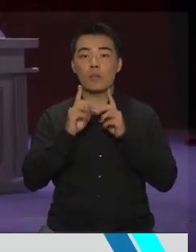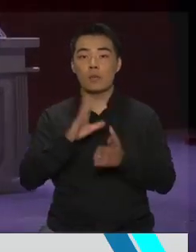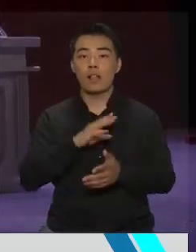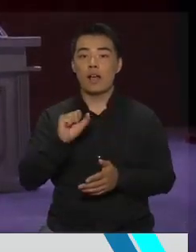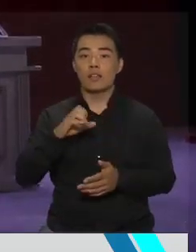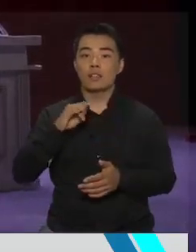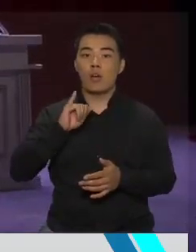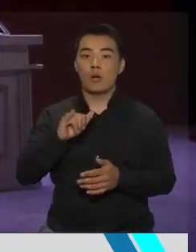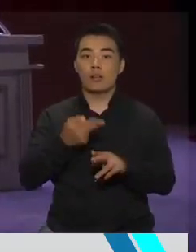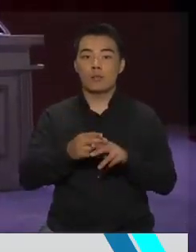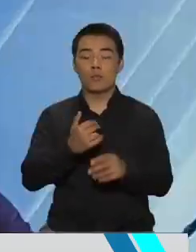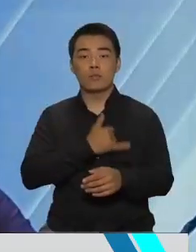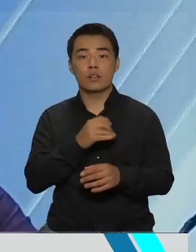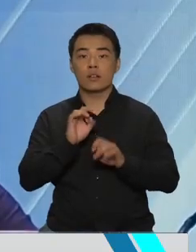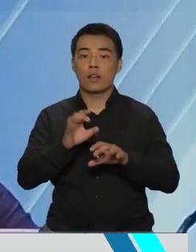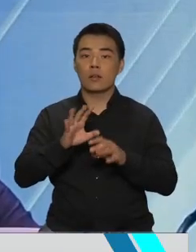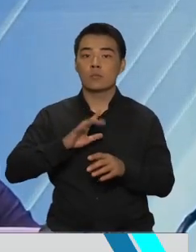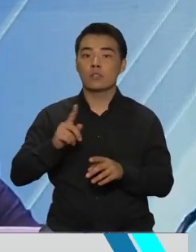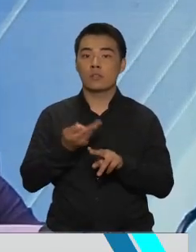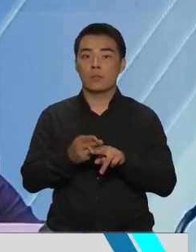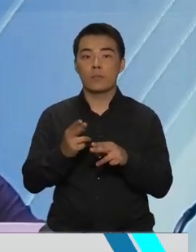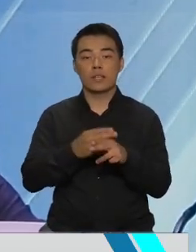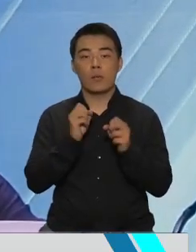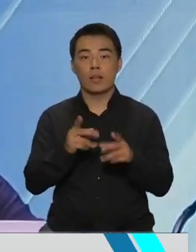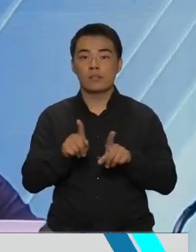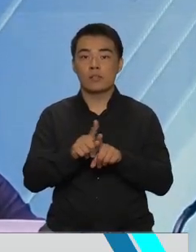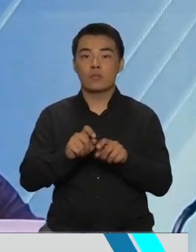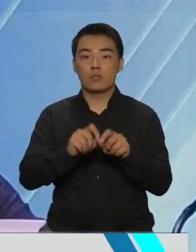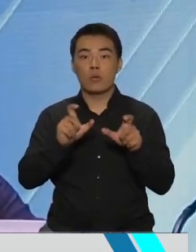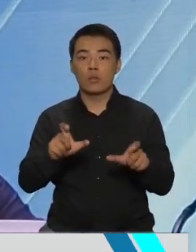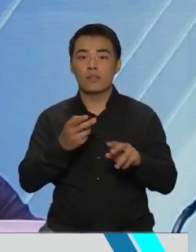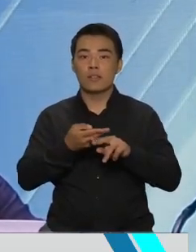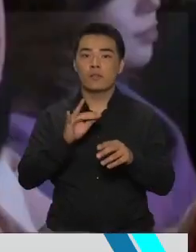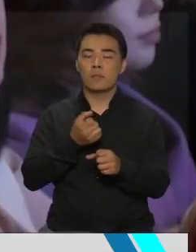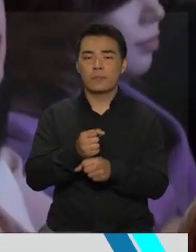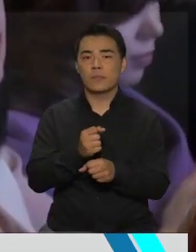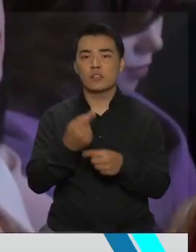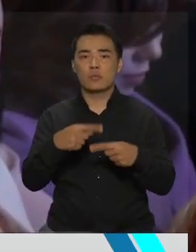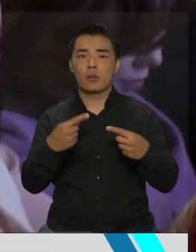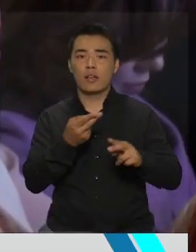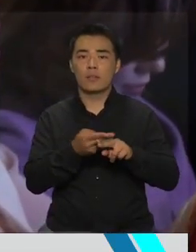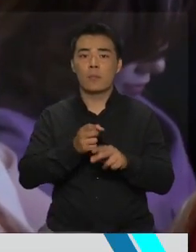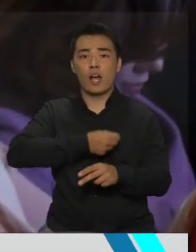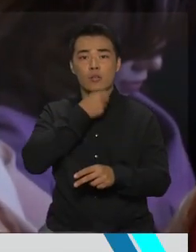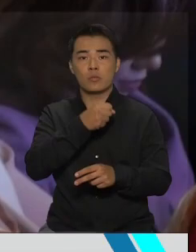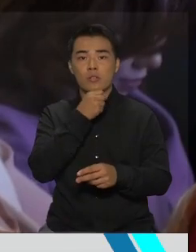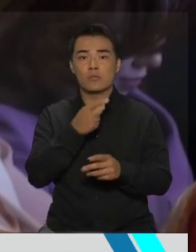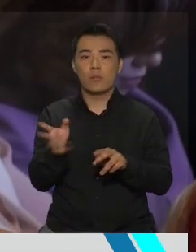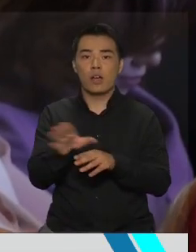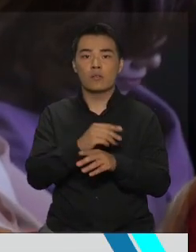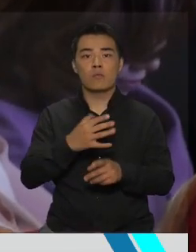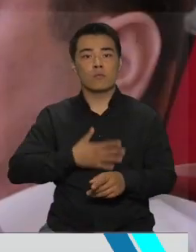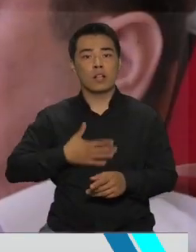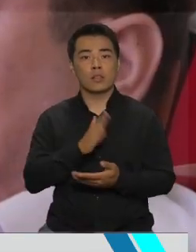Атырауские педагоги обсудили важную тему создания безопасной среды. Буллинг, вымогательство и другие случаи насилия среди подростков тревожат